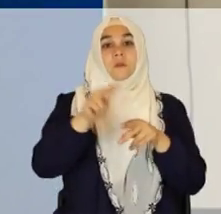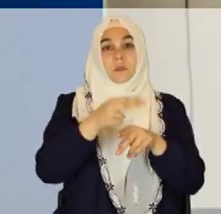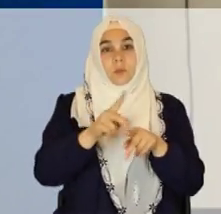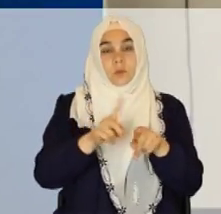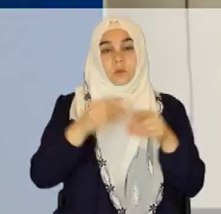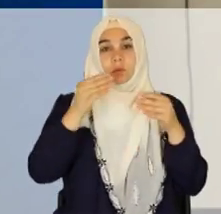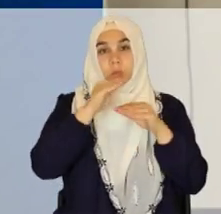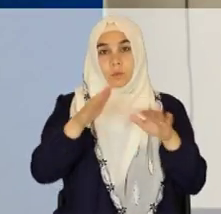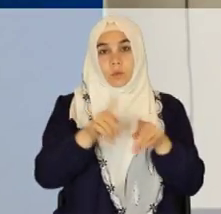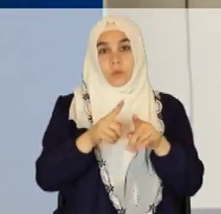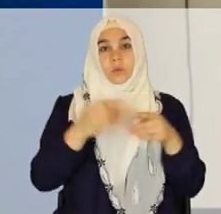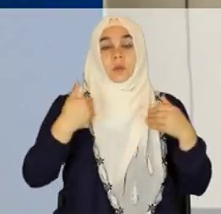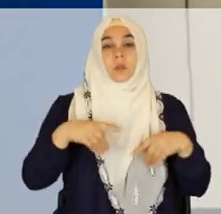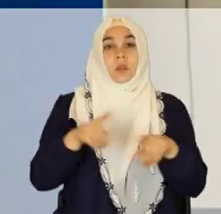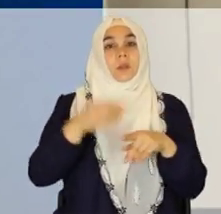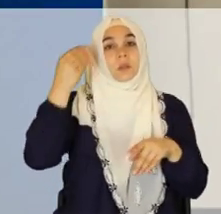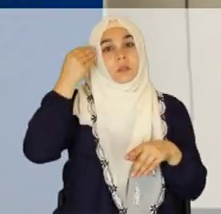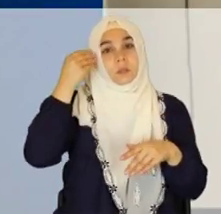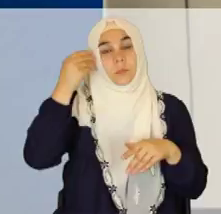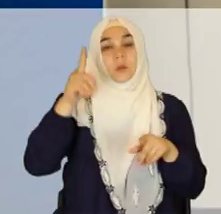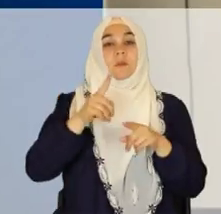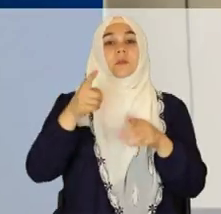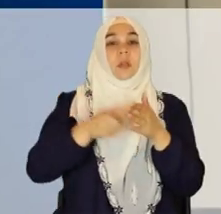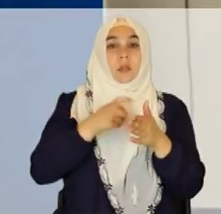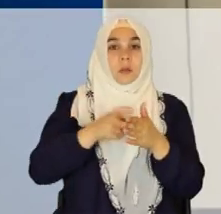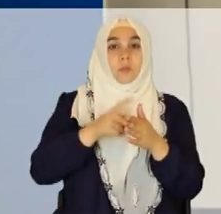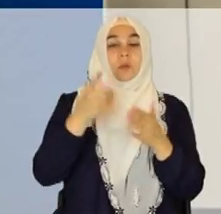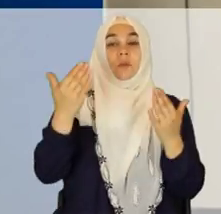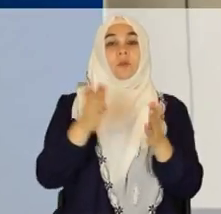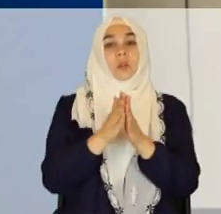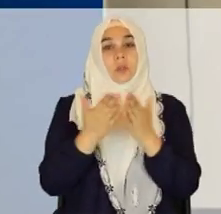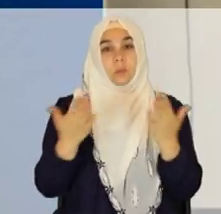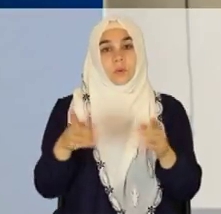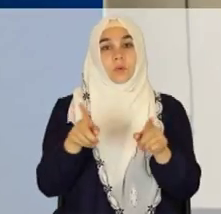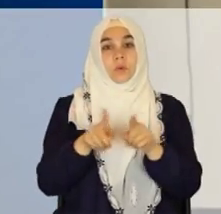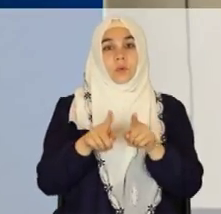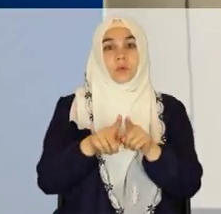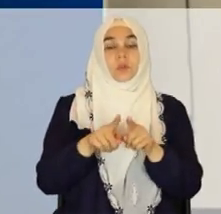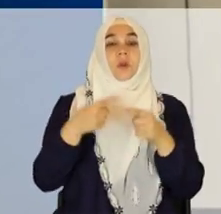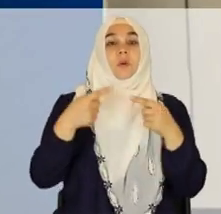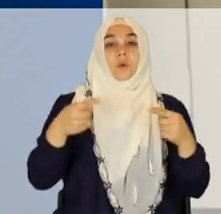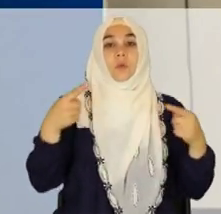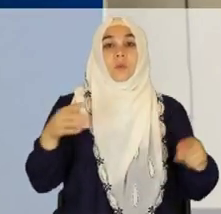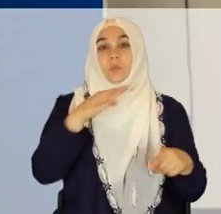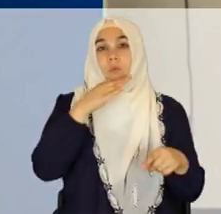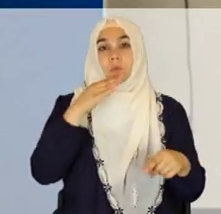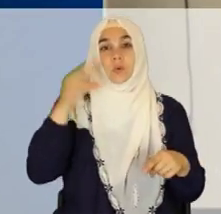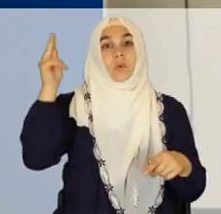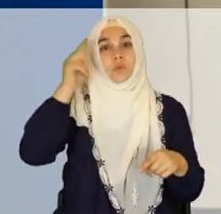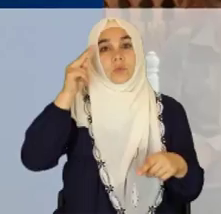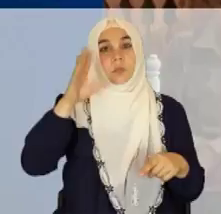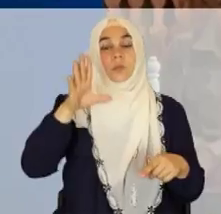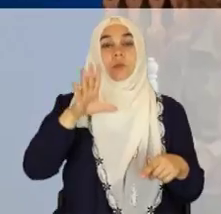bu ilmni tarixi, unda yozilgan kitoblar, shunga o'xshagan narsalarni avvalgi darslarimizda aytib,